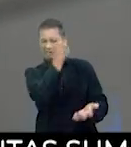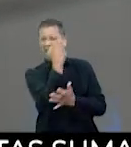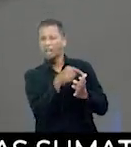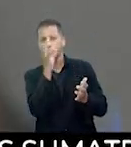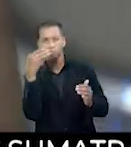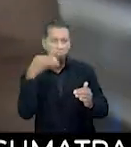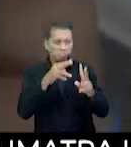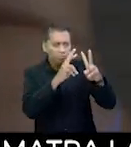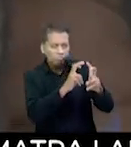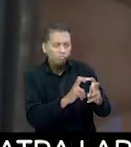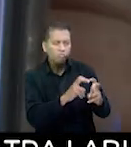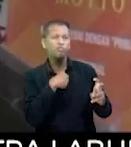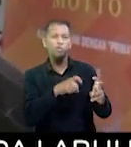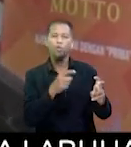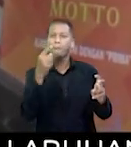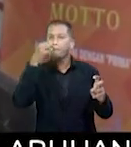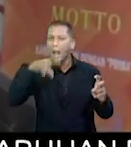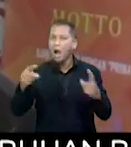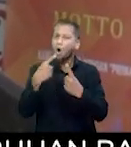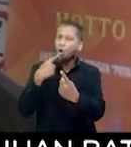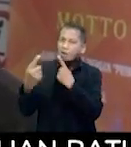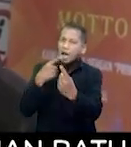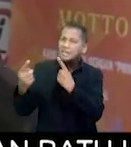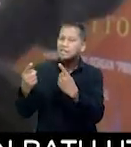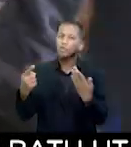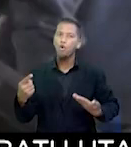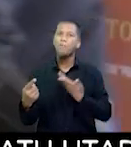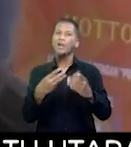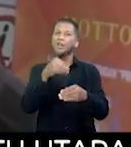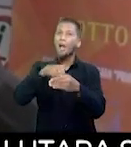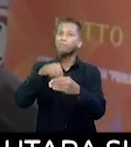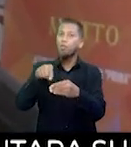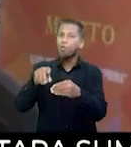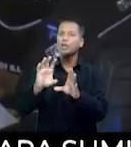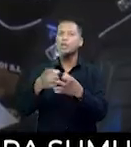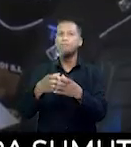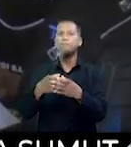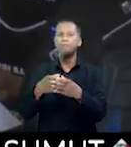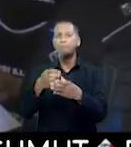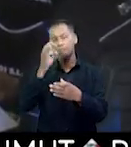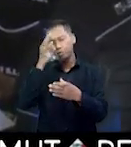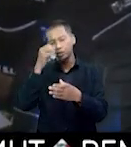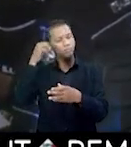akan berkoordinasi dengan pihak bank tempat korban menabung serta tim cyber Polda Sumatera Selatan.